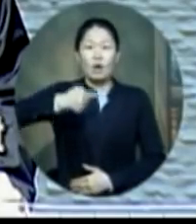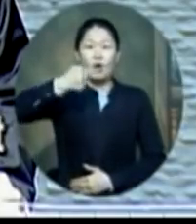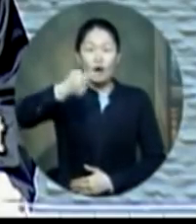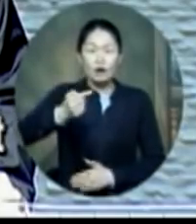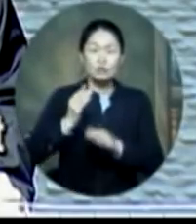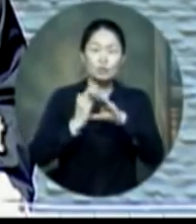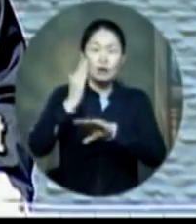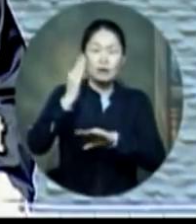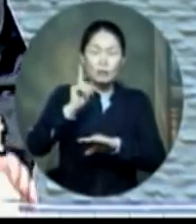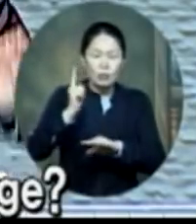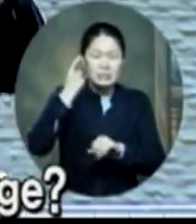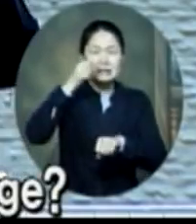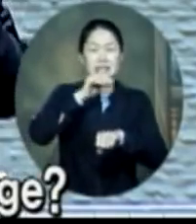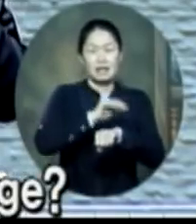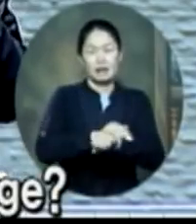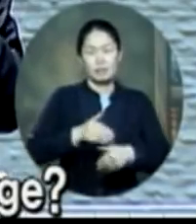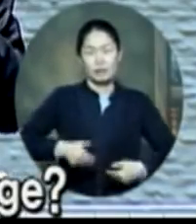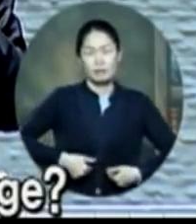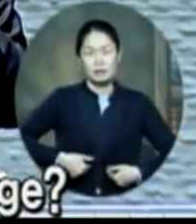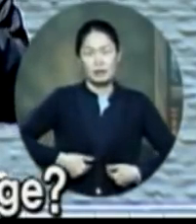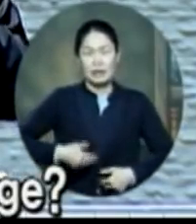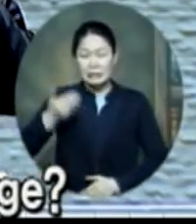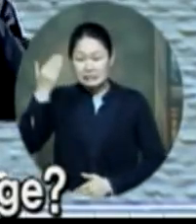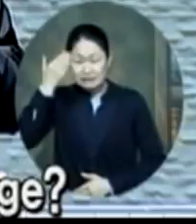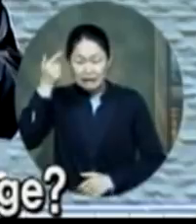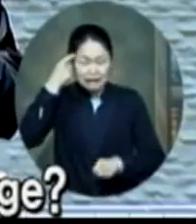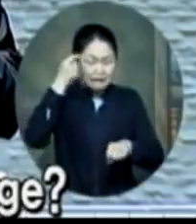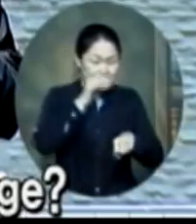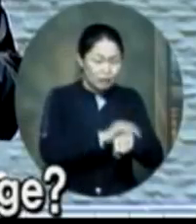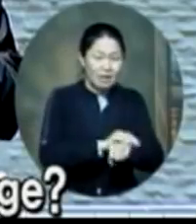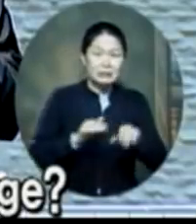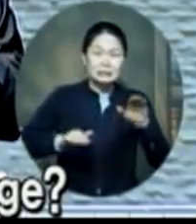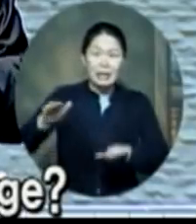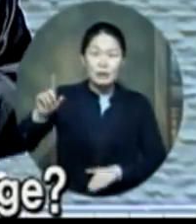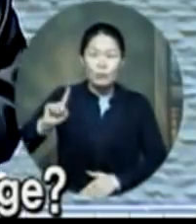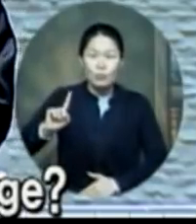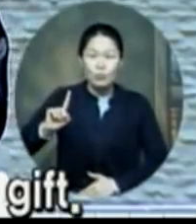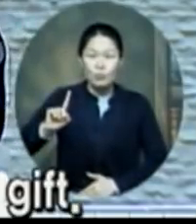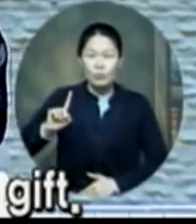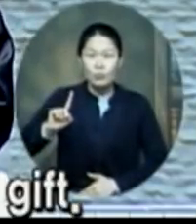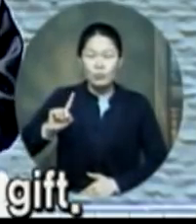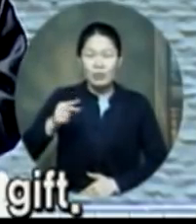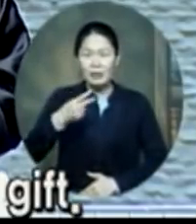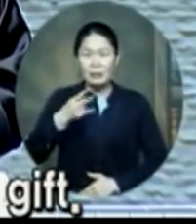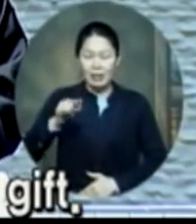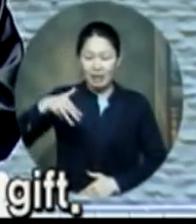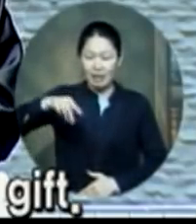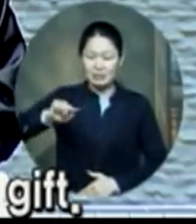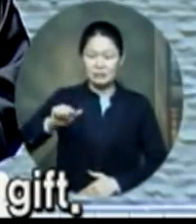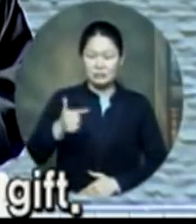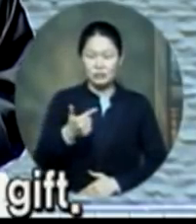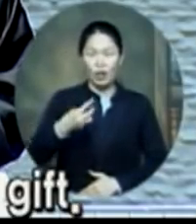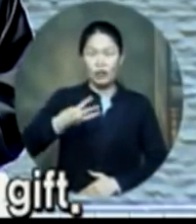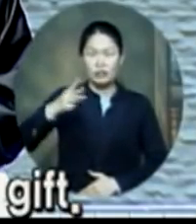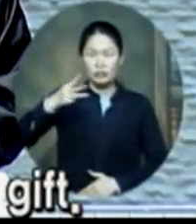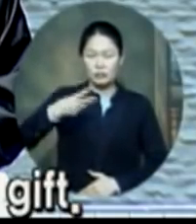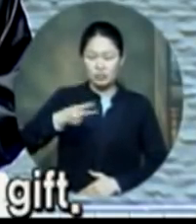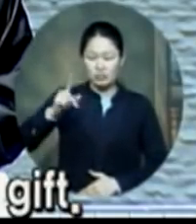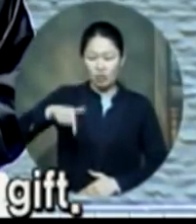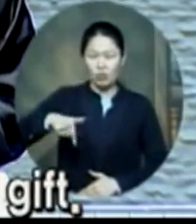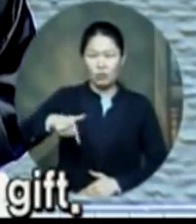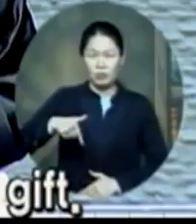지혜예요. 자, 지식과 지혜는 어떤 차이가 있을까? 대천덕 신부님, 예수원의 대천덕